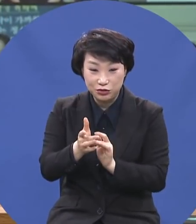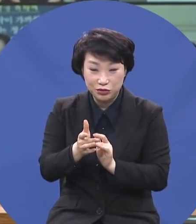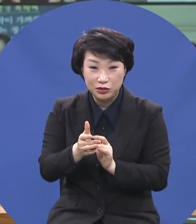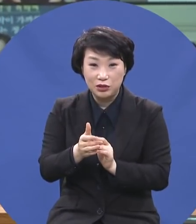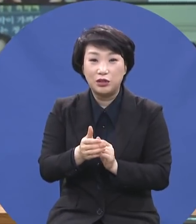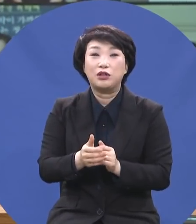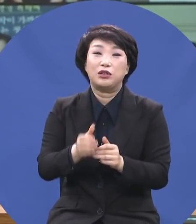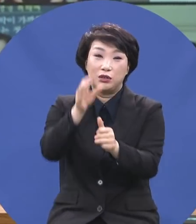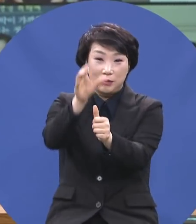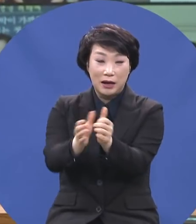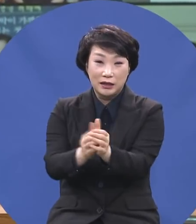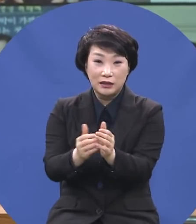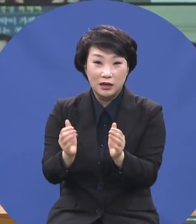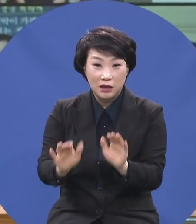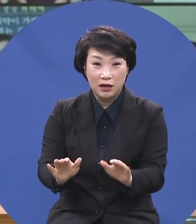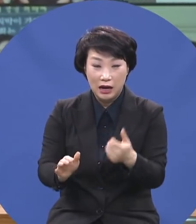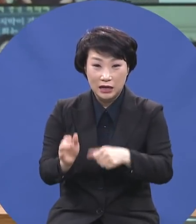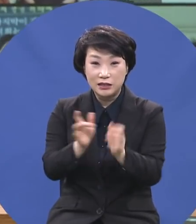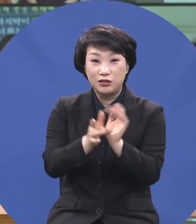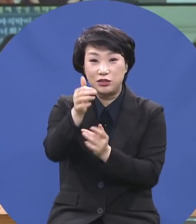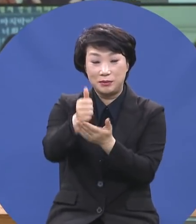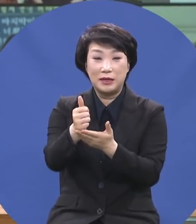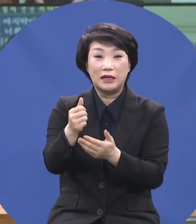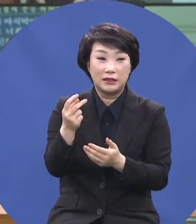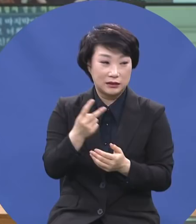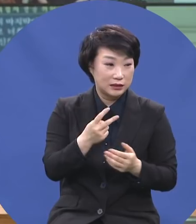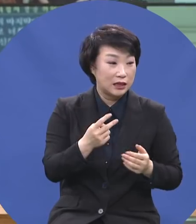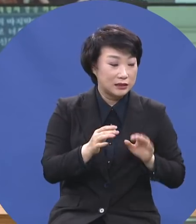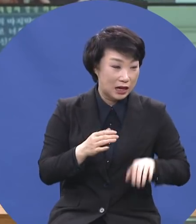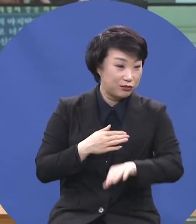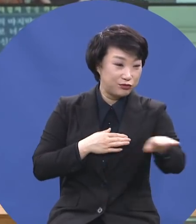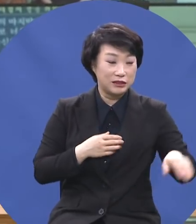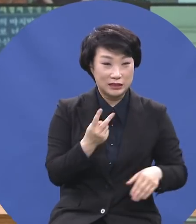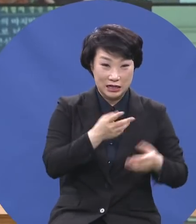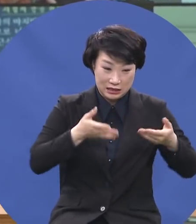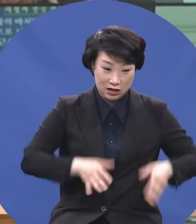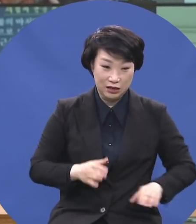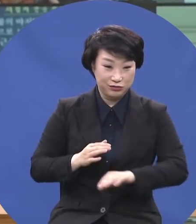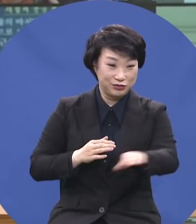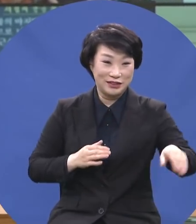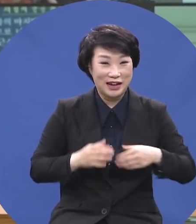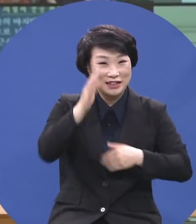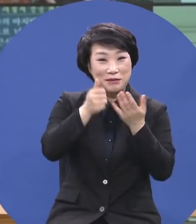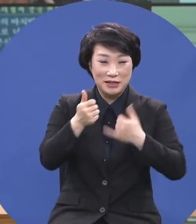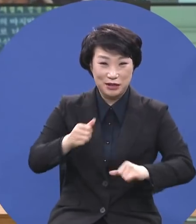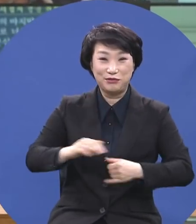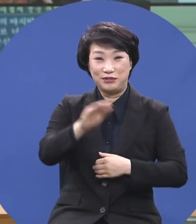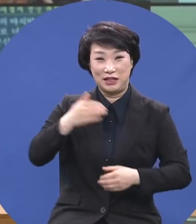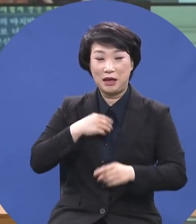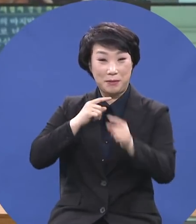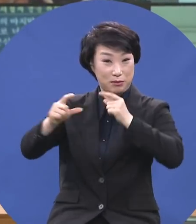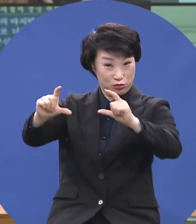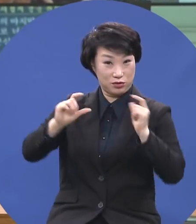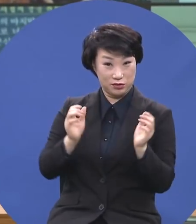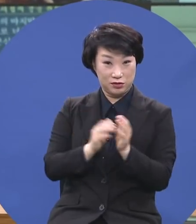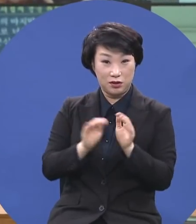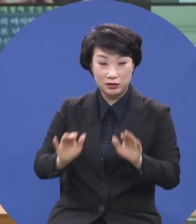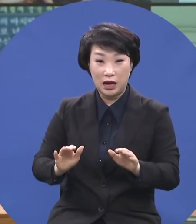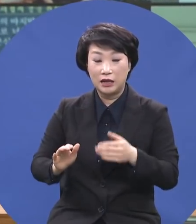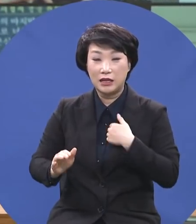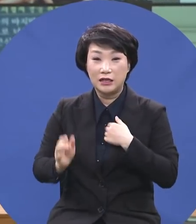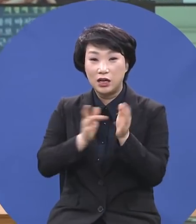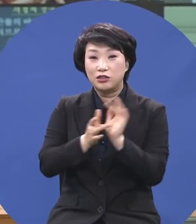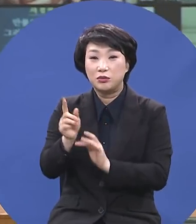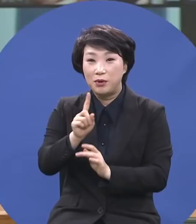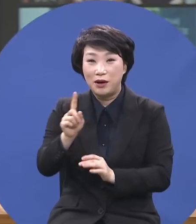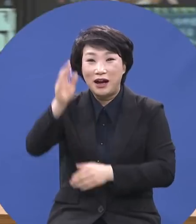아버지가 아들에게 주신 것이요 아들이 거듭난 우리 하나님의 자녀들에게 주신 말씀인데, 나는 그의